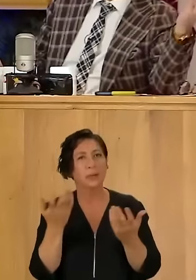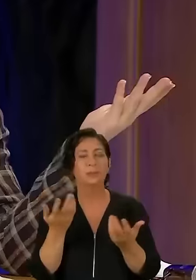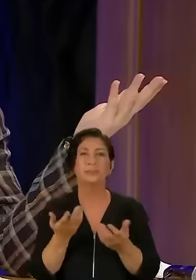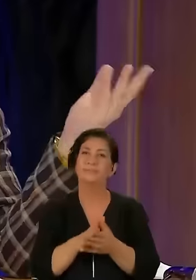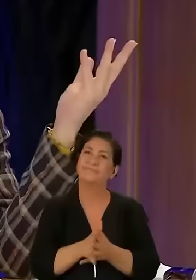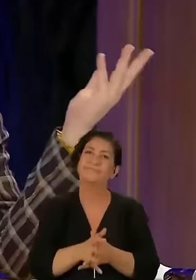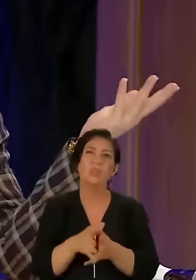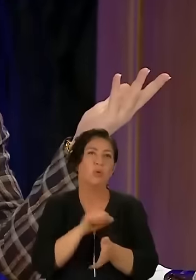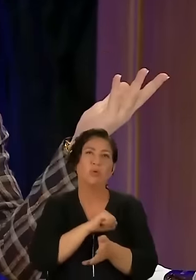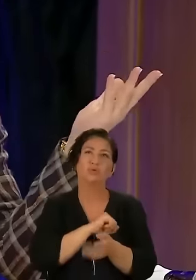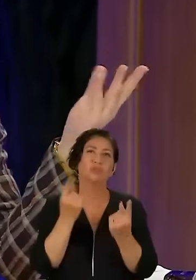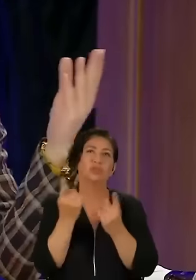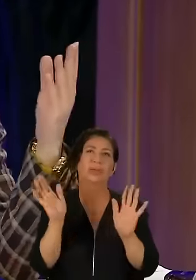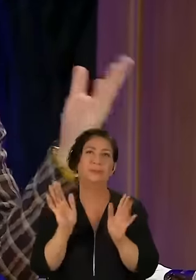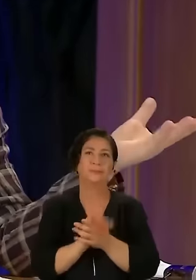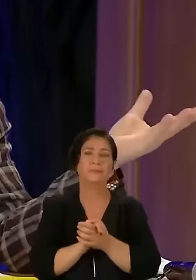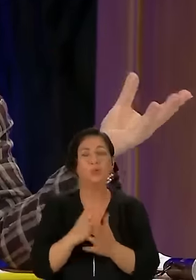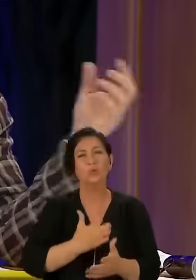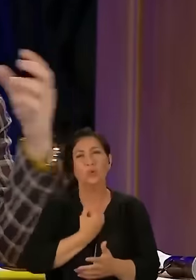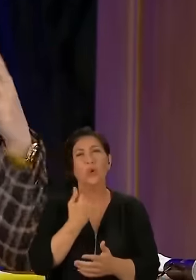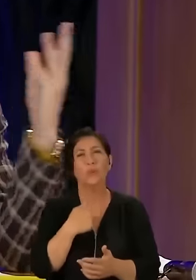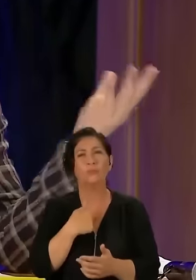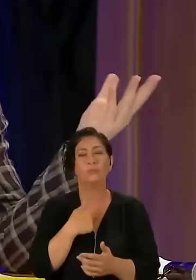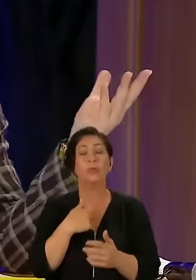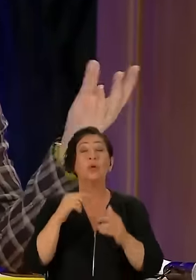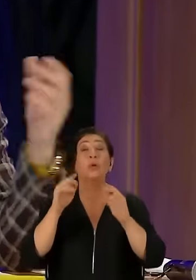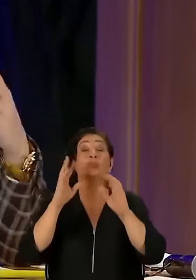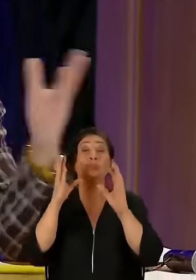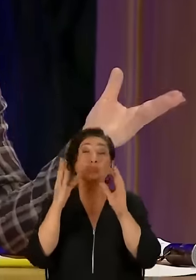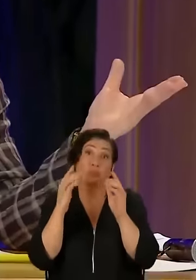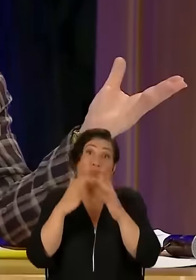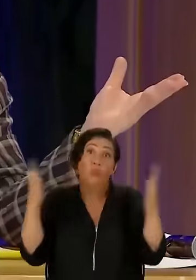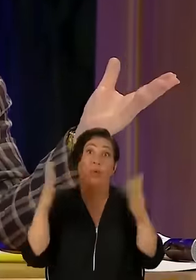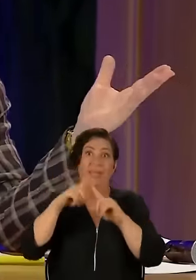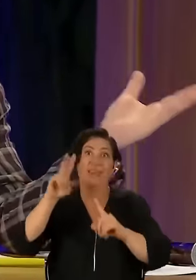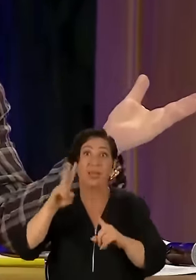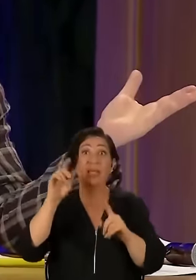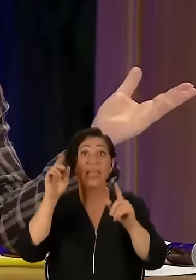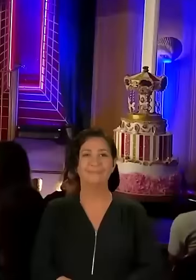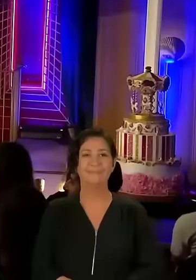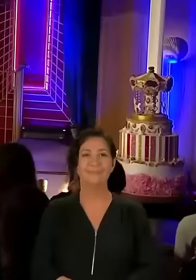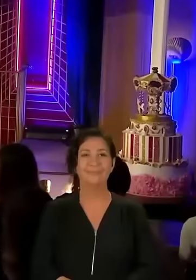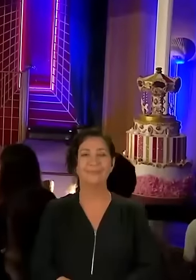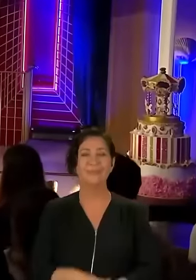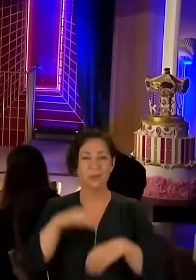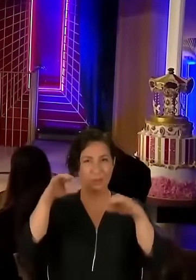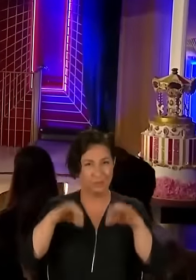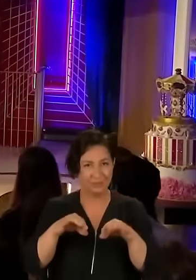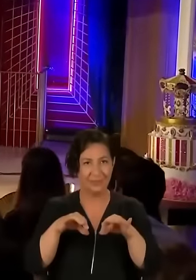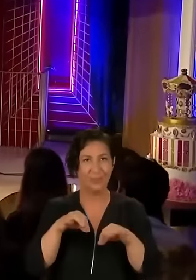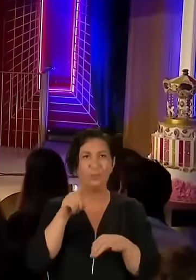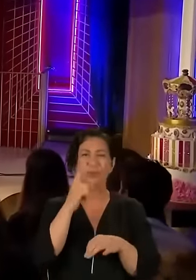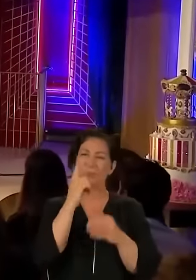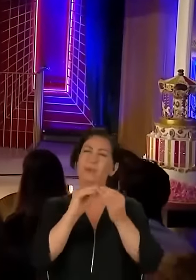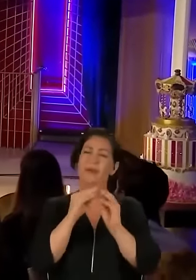Ya, korkunç bir şey. Yani üzülüyorum. Ulusal televizyonların genel yayın yönetmenleri için çok üzülüyorum. Şimdi burada